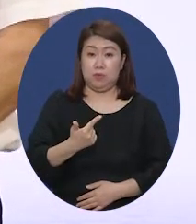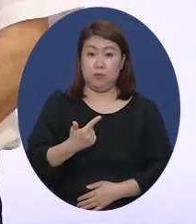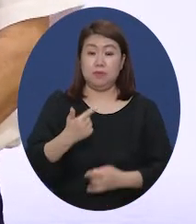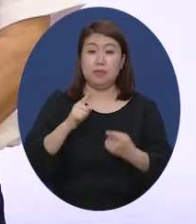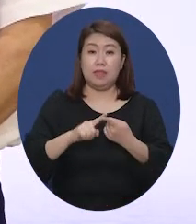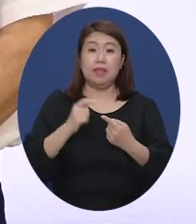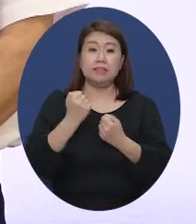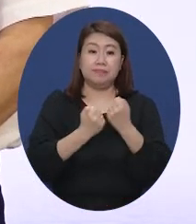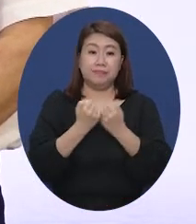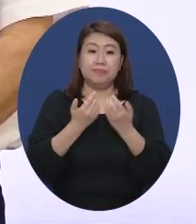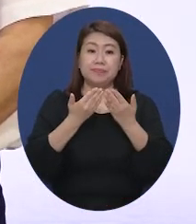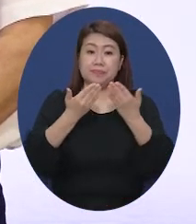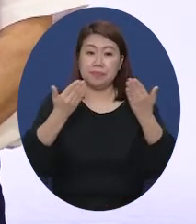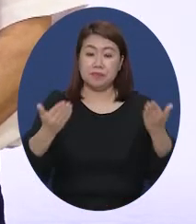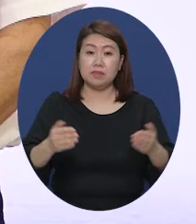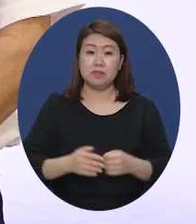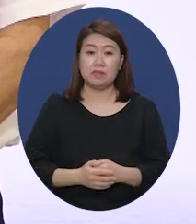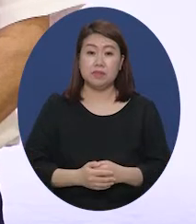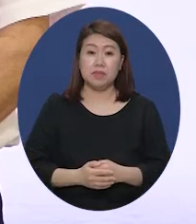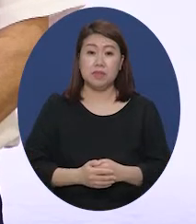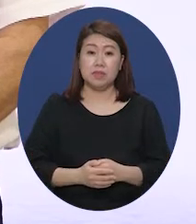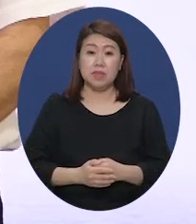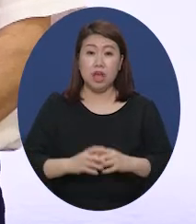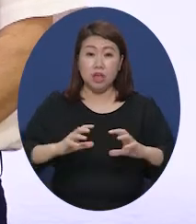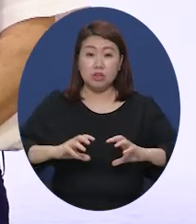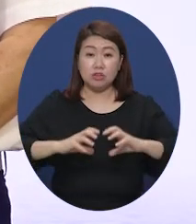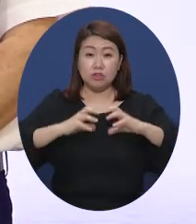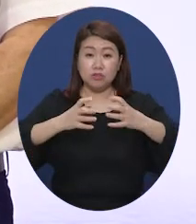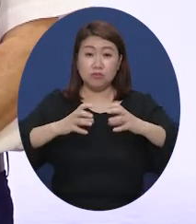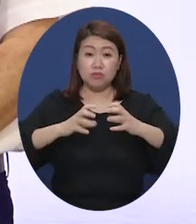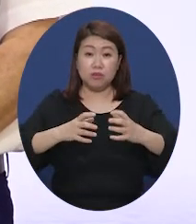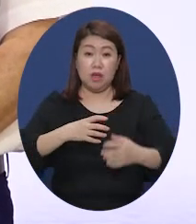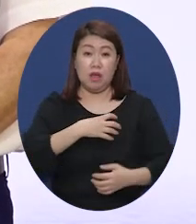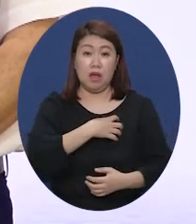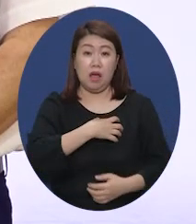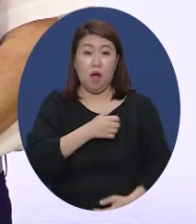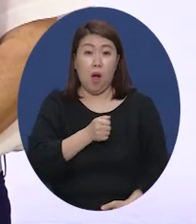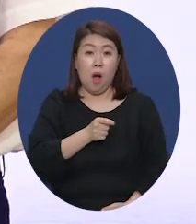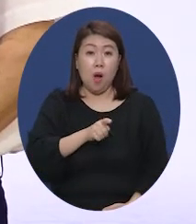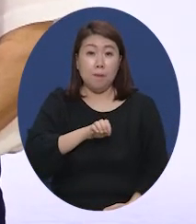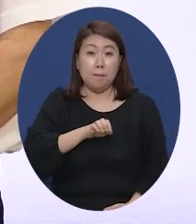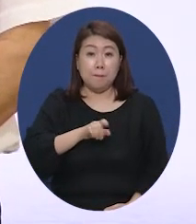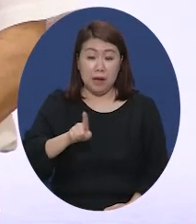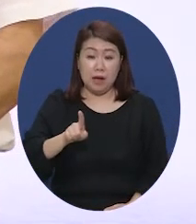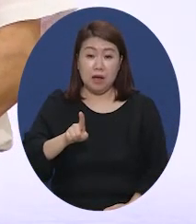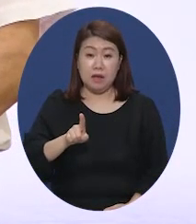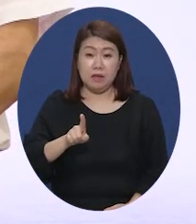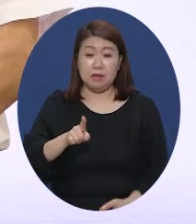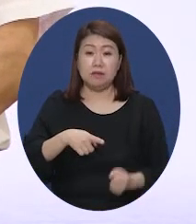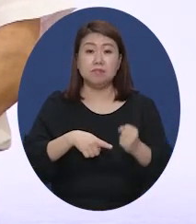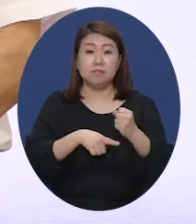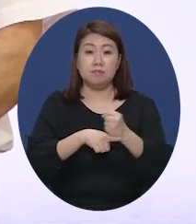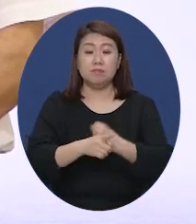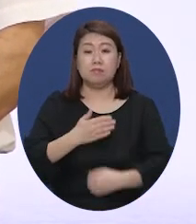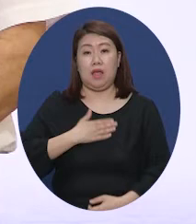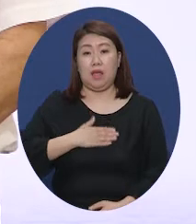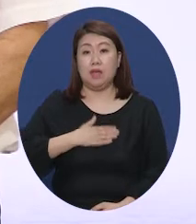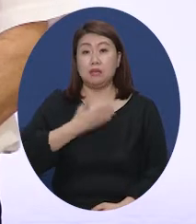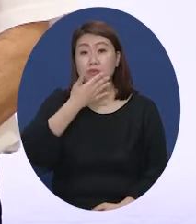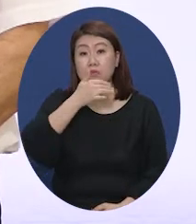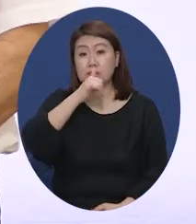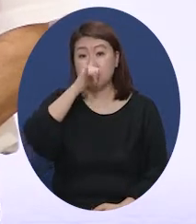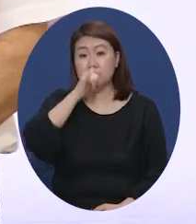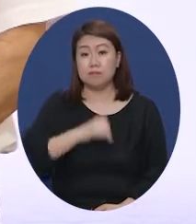살펴봤습니다. 정말 보면은 지구의 허파라고 하는 얘기가 거짓말이 아니라는 것을 충분히 알